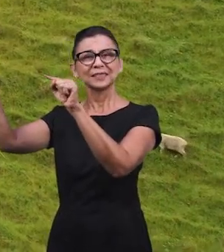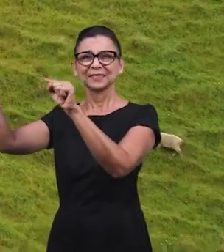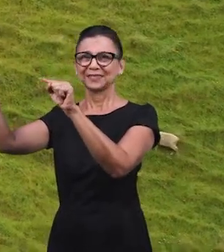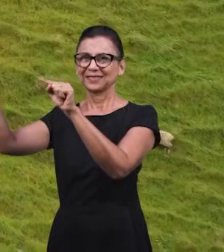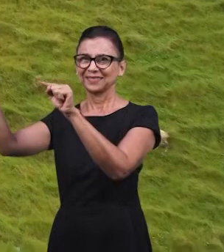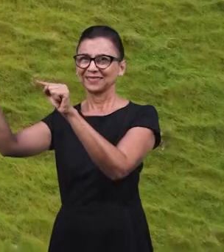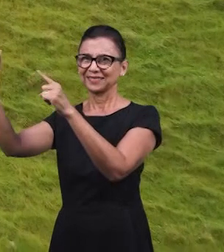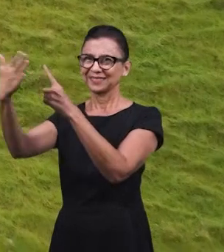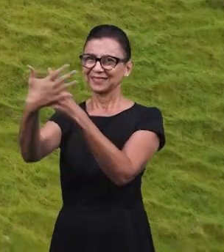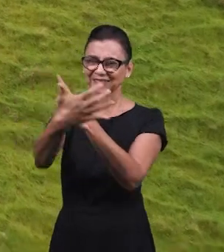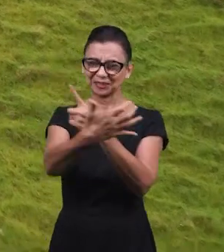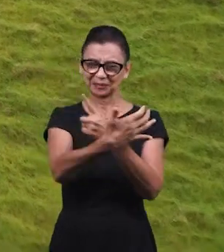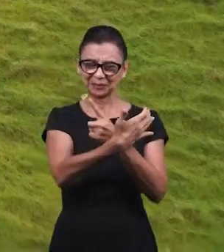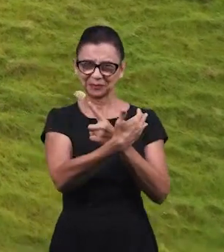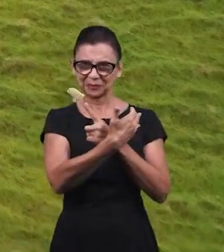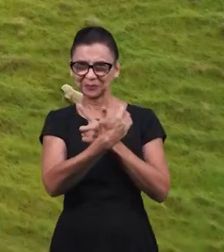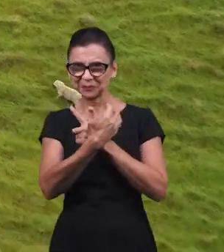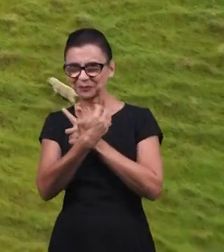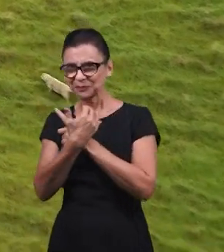хранитель.